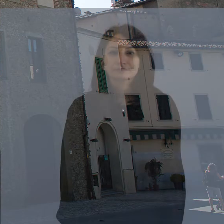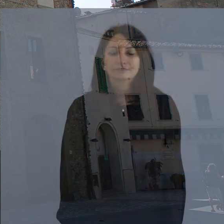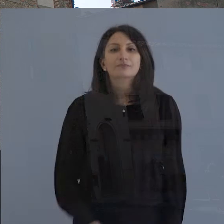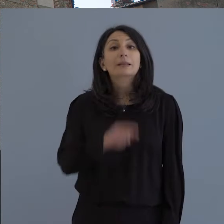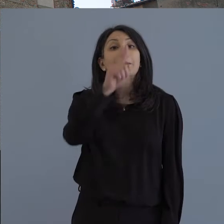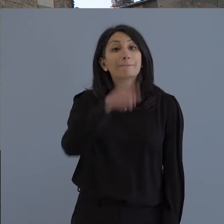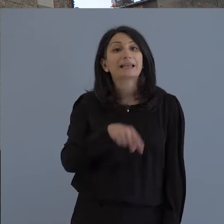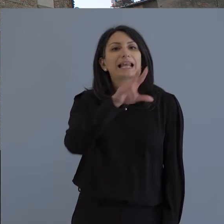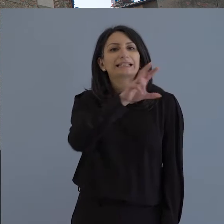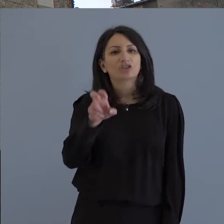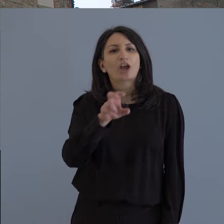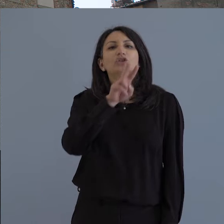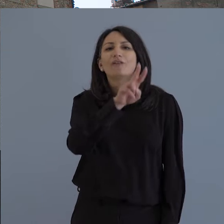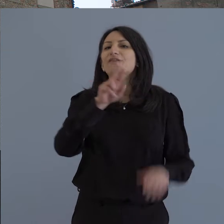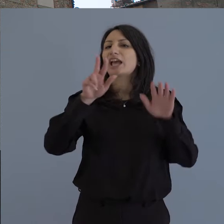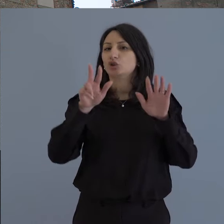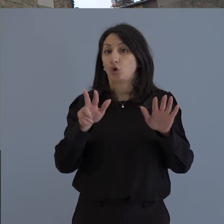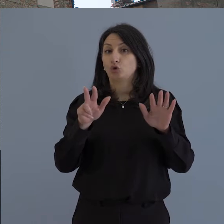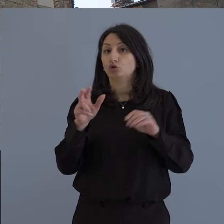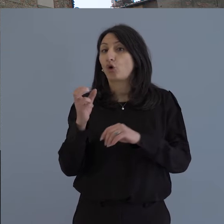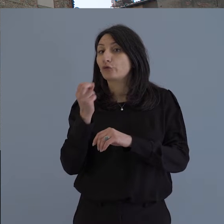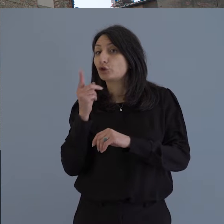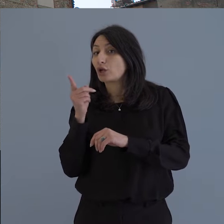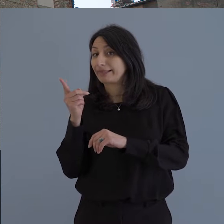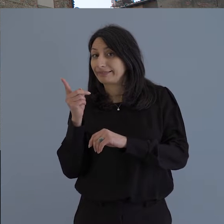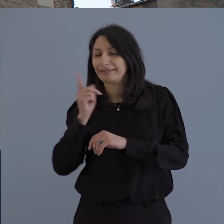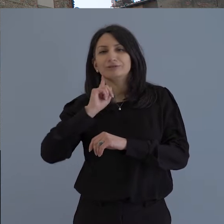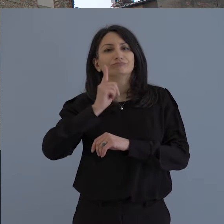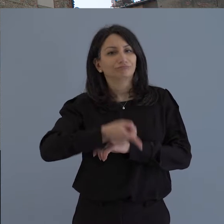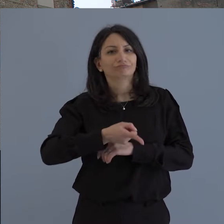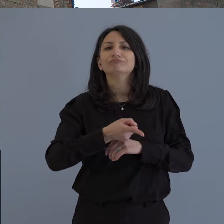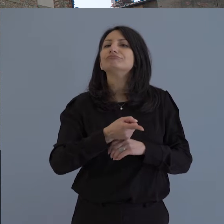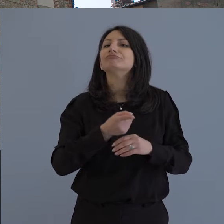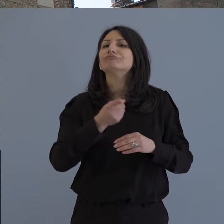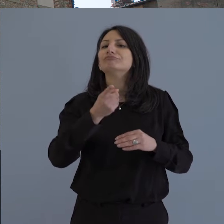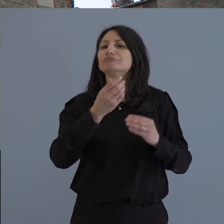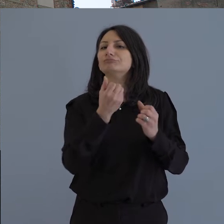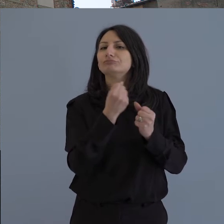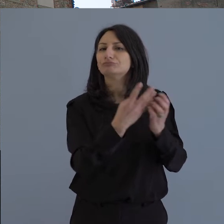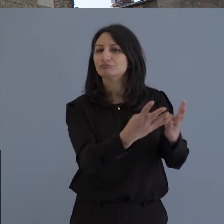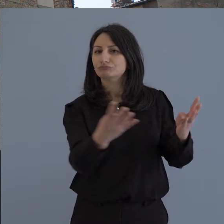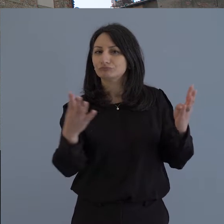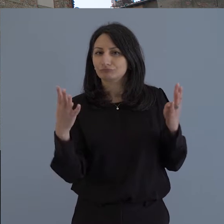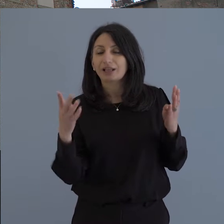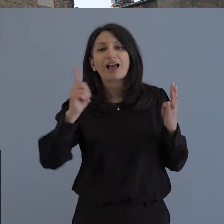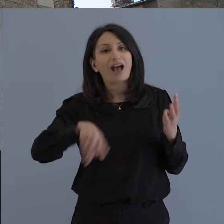Il cassero fa parte della cinta muraria voluta dai fiorentini nel